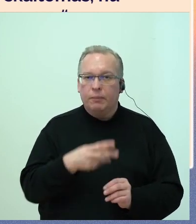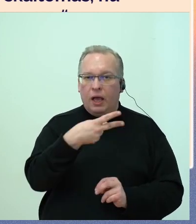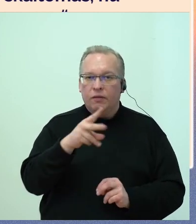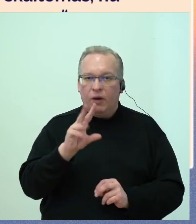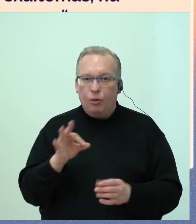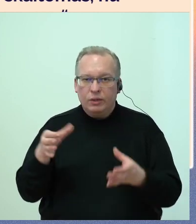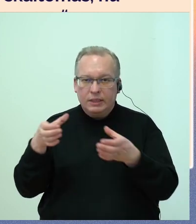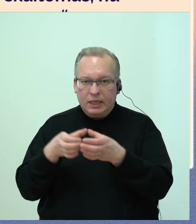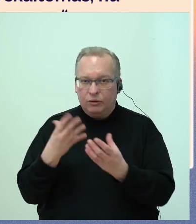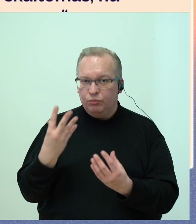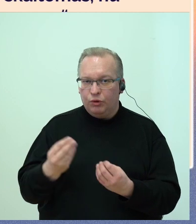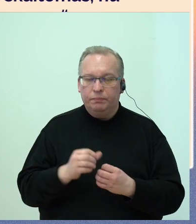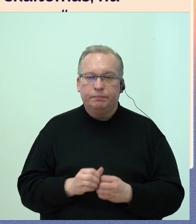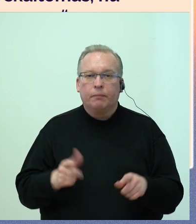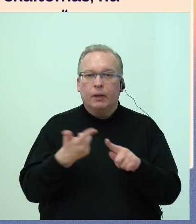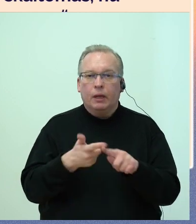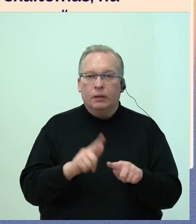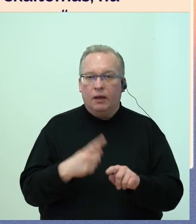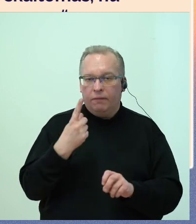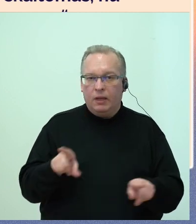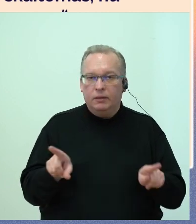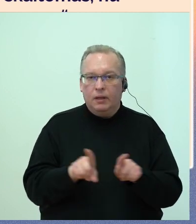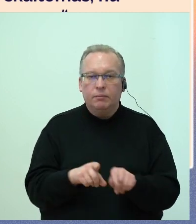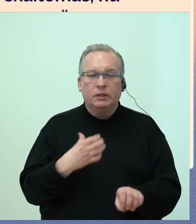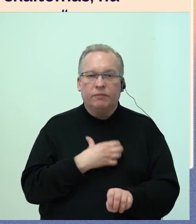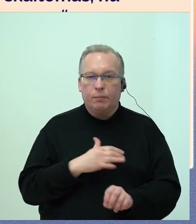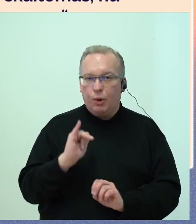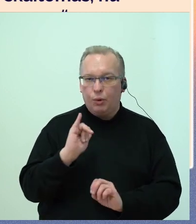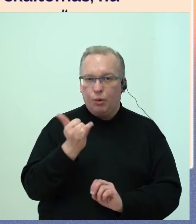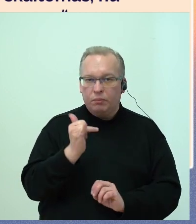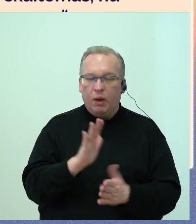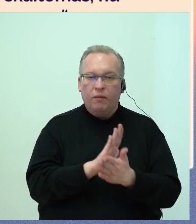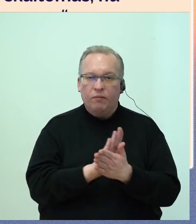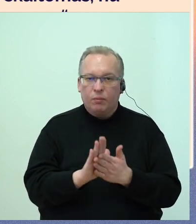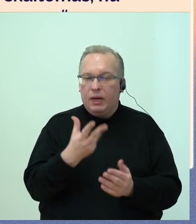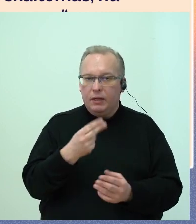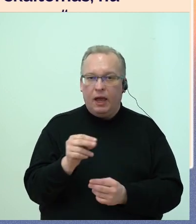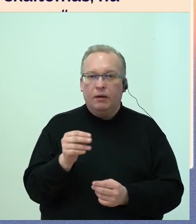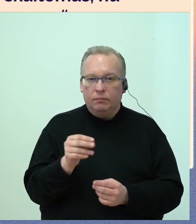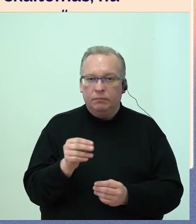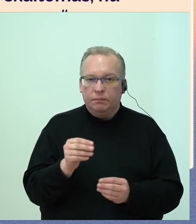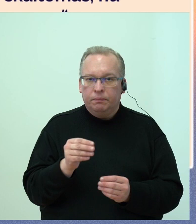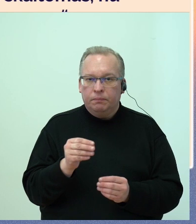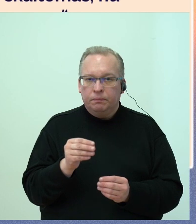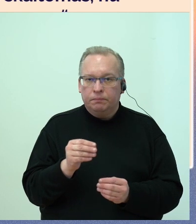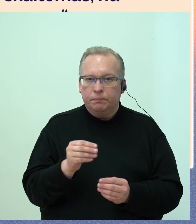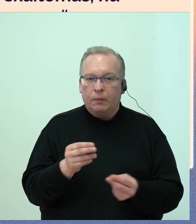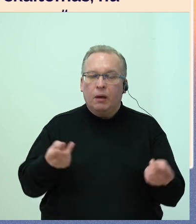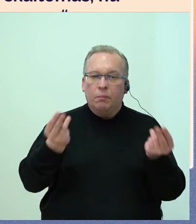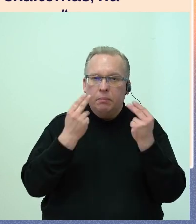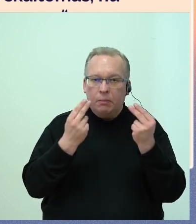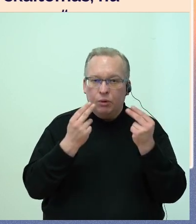ne sektoriaus. Tai vienas tokių svarbiausių yra kokybiškas formalus ir neformalus švietimas.